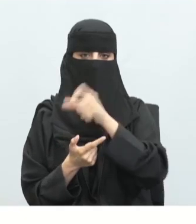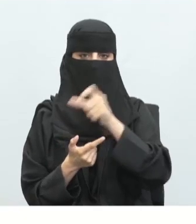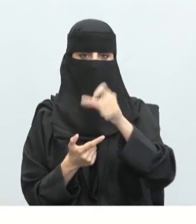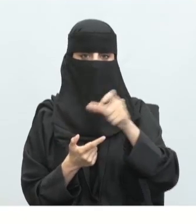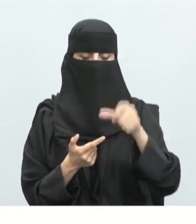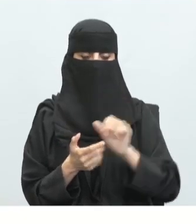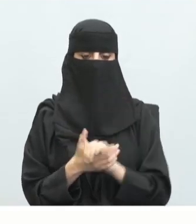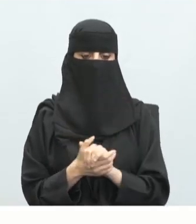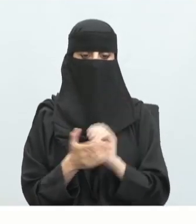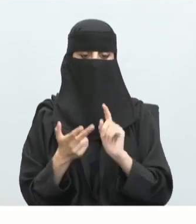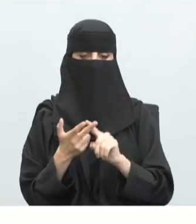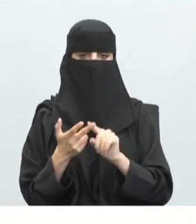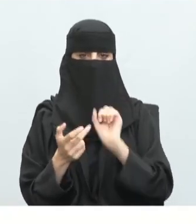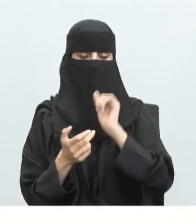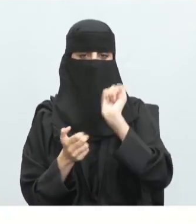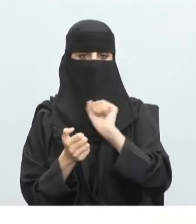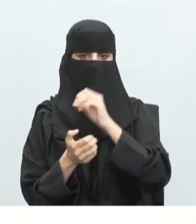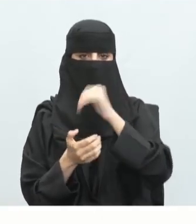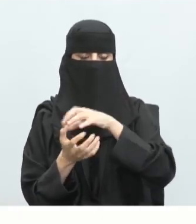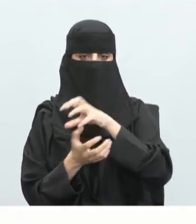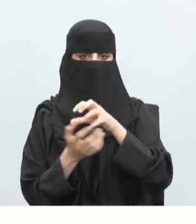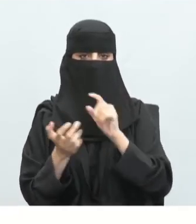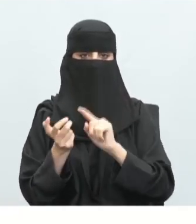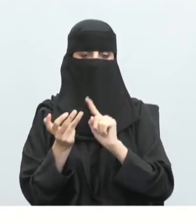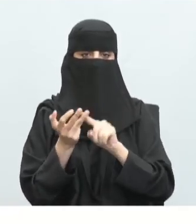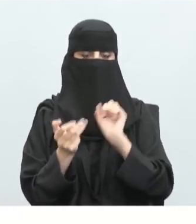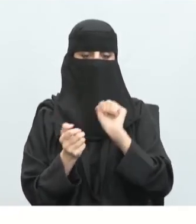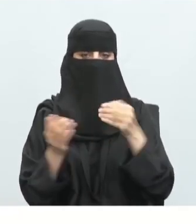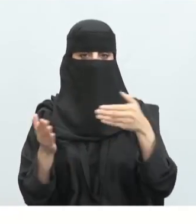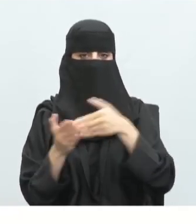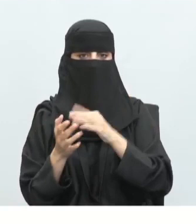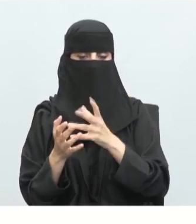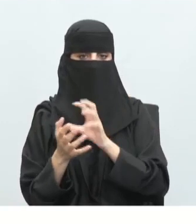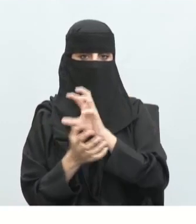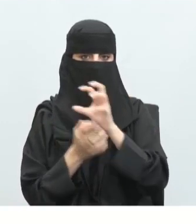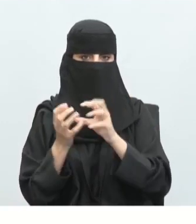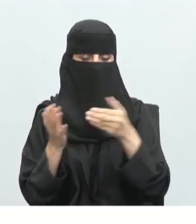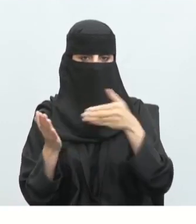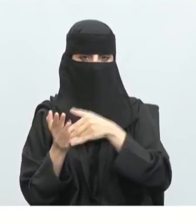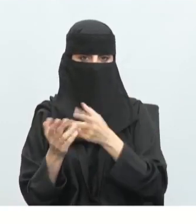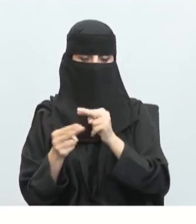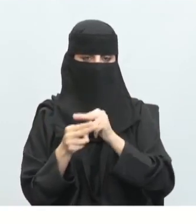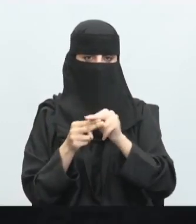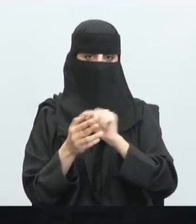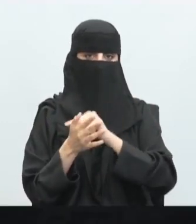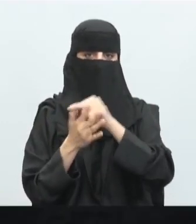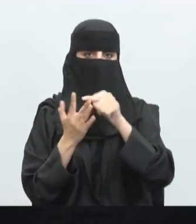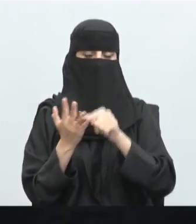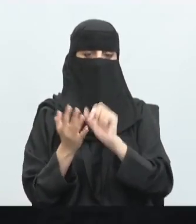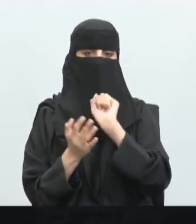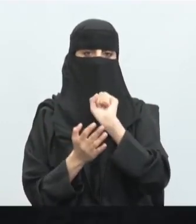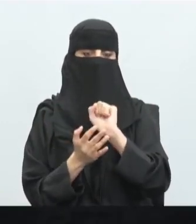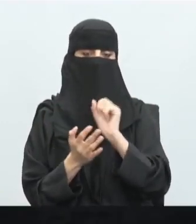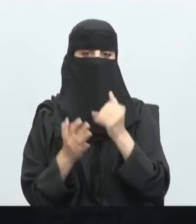ايضا الاحداث والعقده واخيرا الحل هذه عناصر الاساسيه